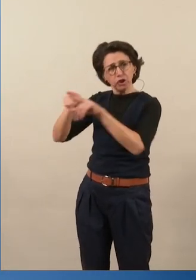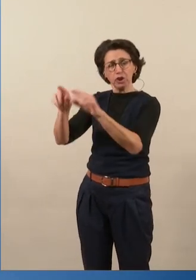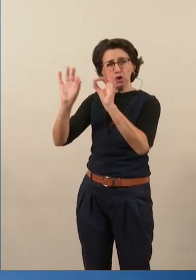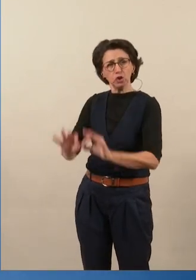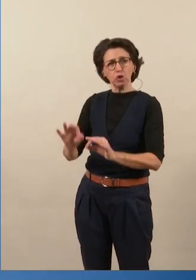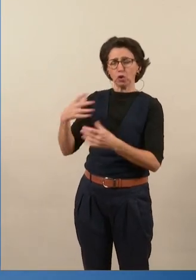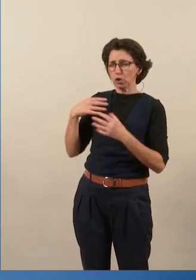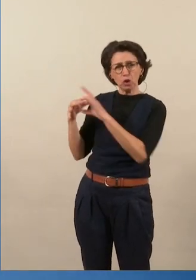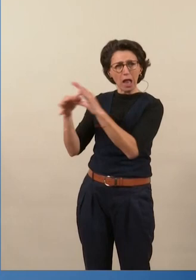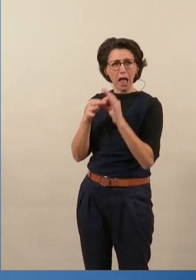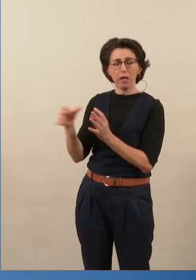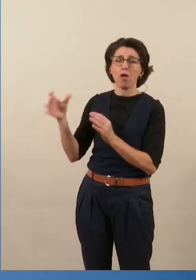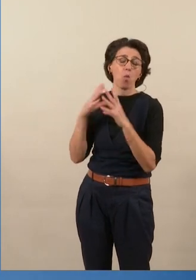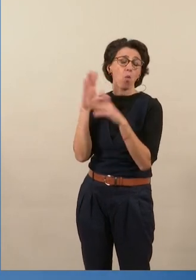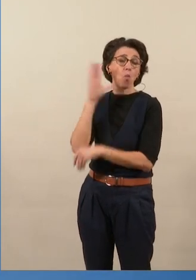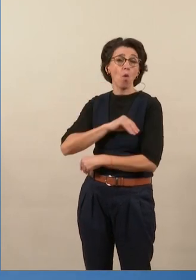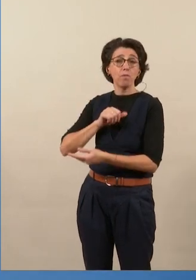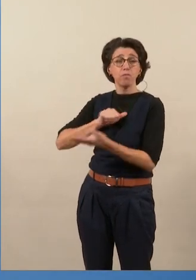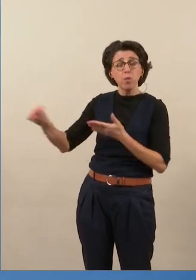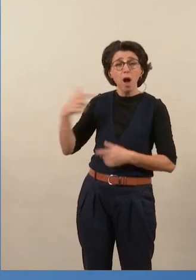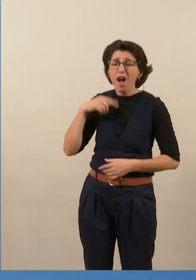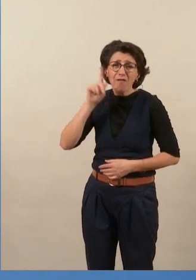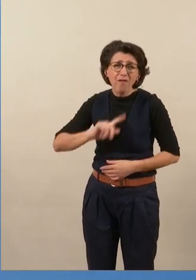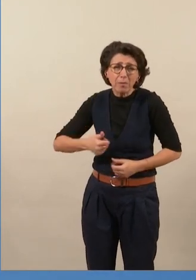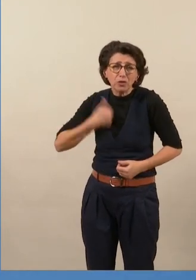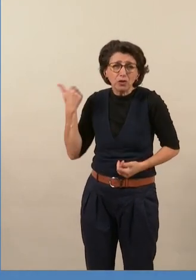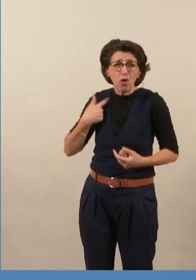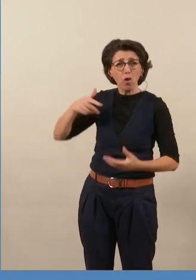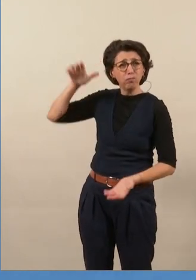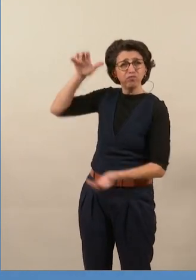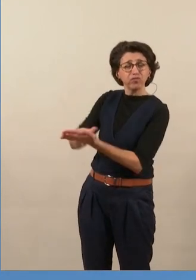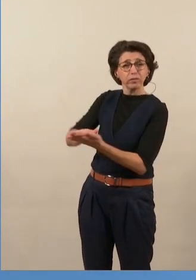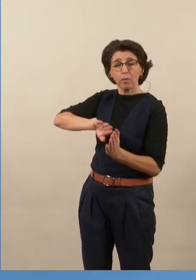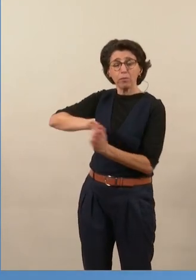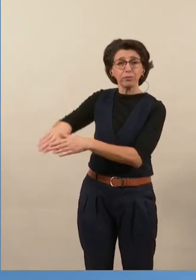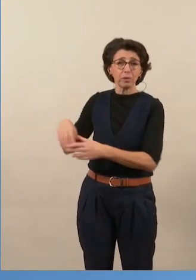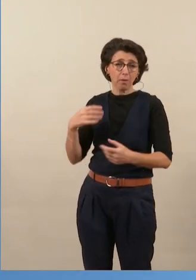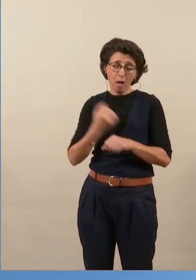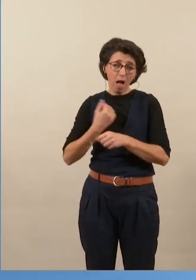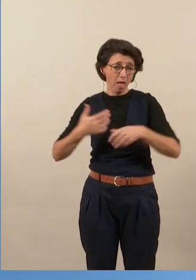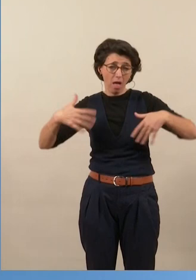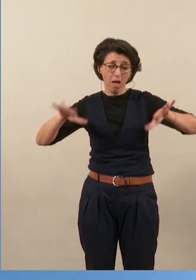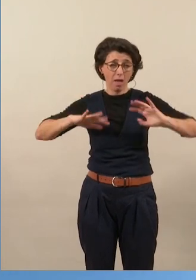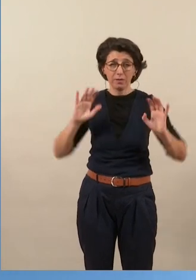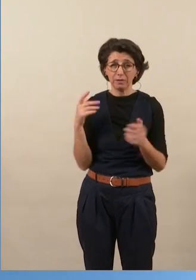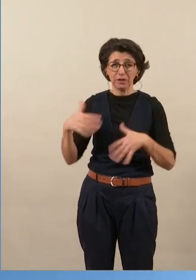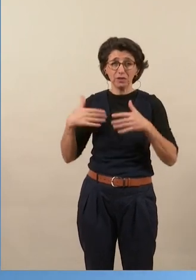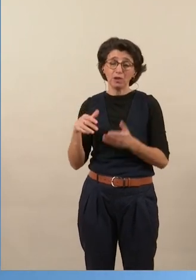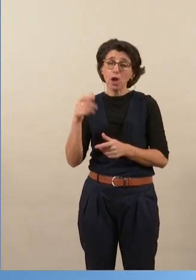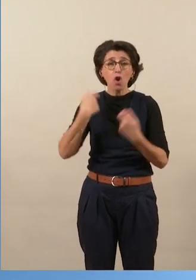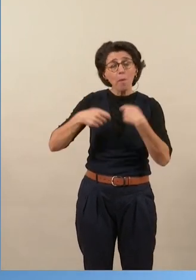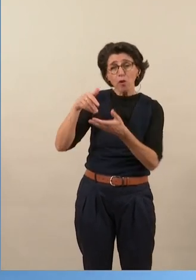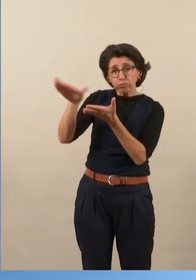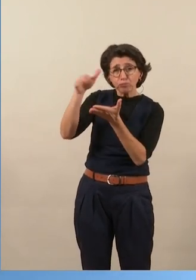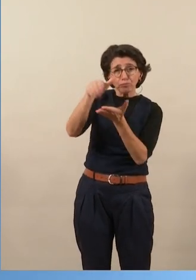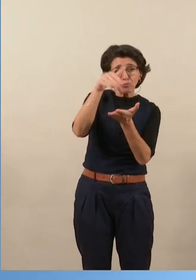municip IP qui tolère d'écraser une femme seule en fermant les yeux qui met en danger de mort sans état d'âme des commerçants qui ne